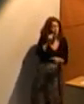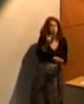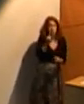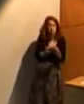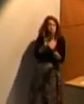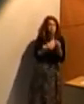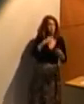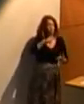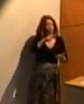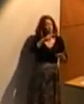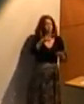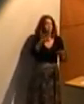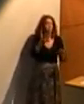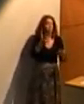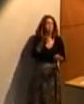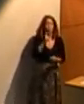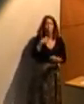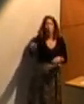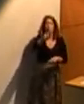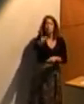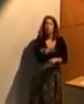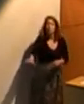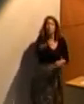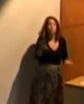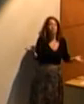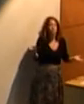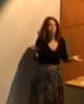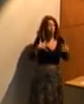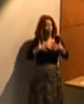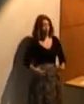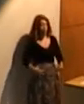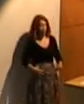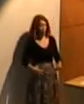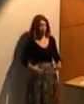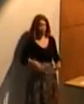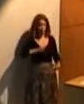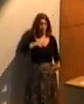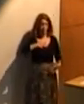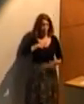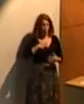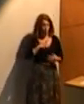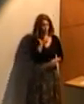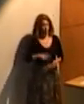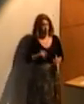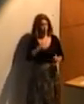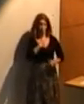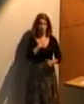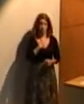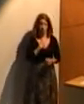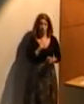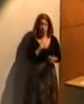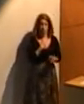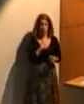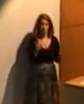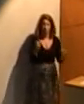que je vous ai posé comme cause que j'ai posée à tout le monde notre corps nous appartient et il alors là on peut toujours surtout se dire ben